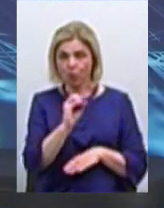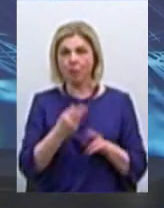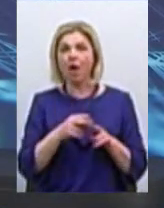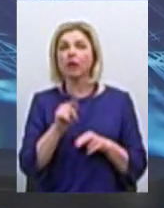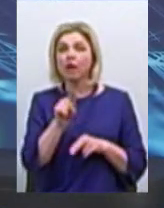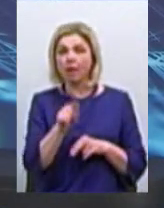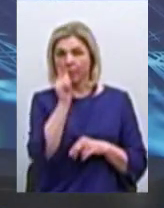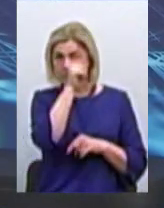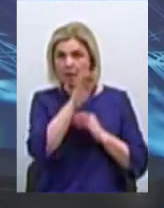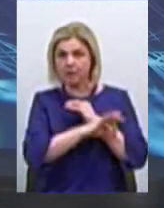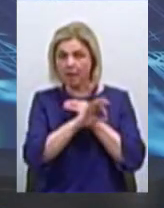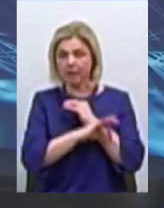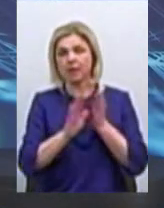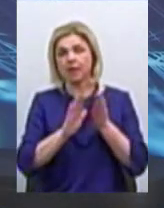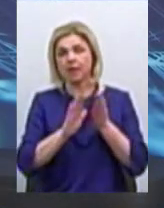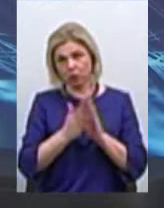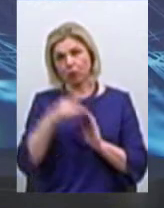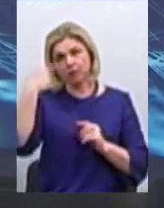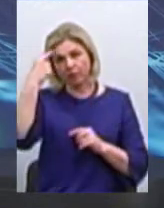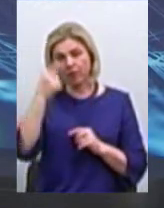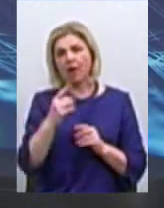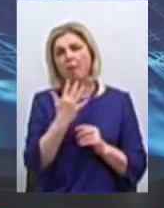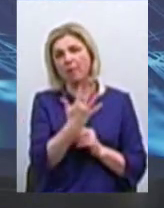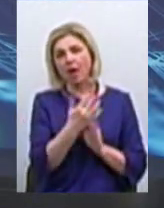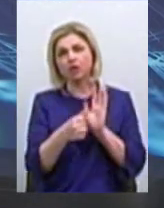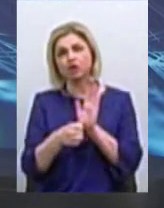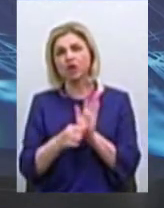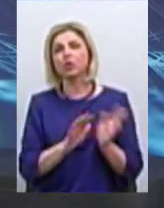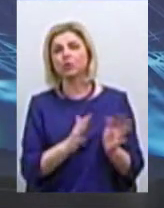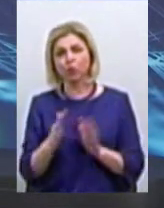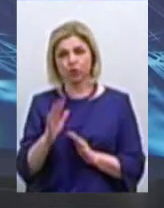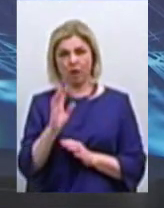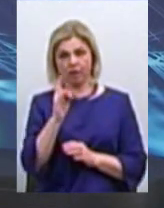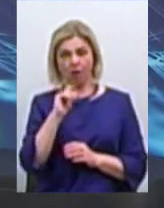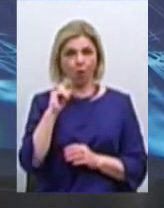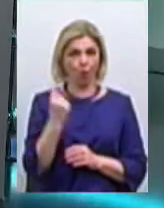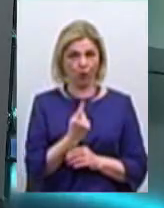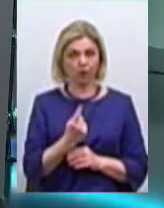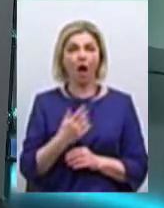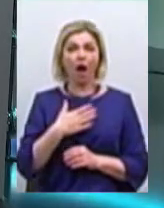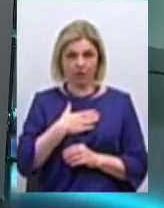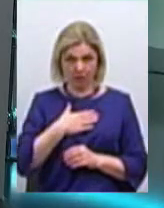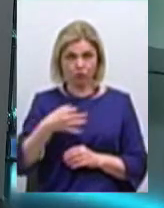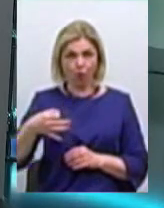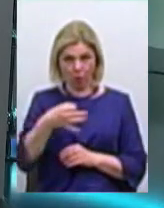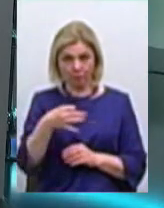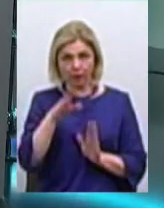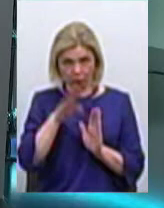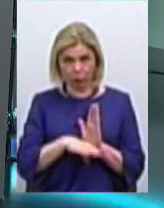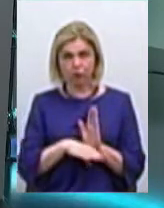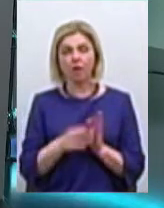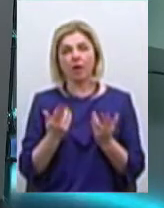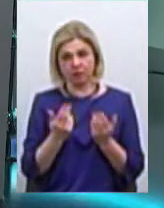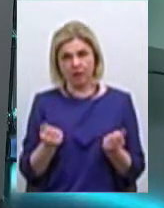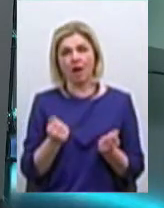ситуація з казу по 5-6 випадків на рік. Наша область виглядає гірше. Виглядає гірше, але